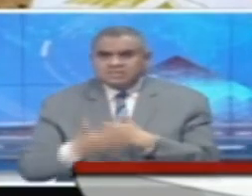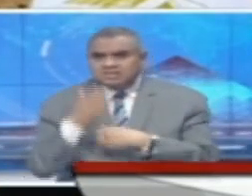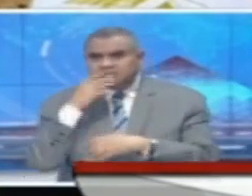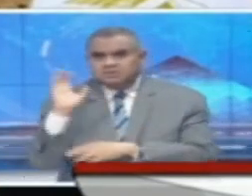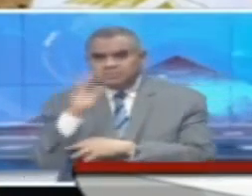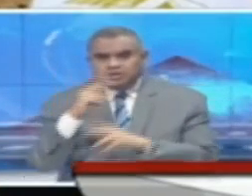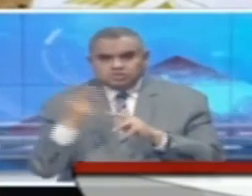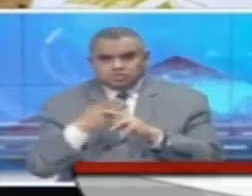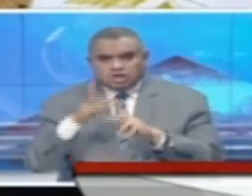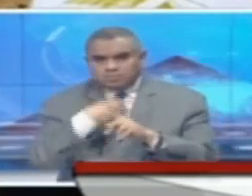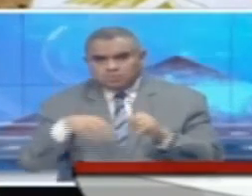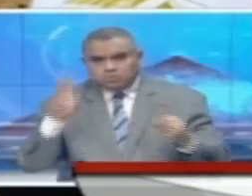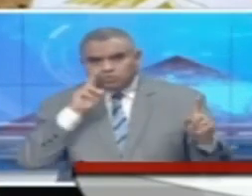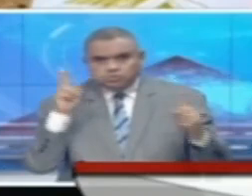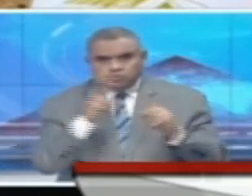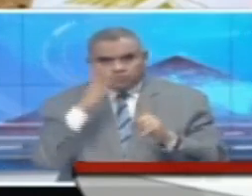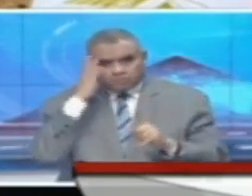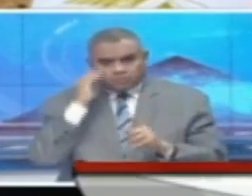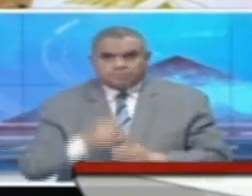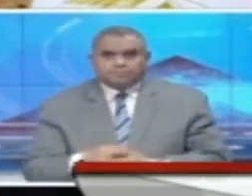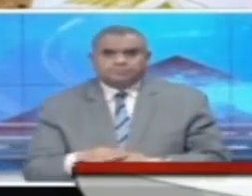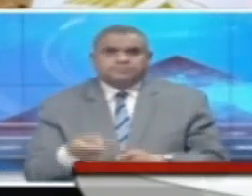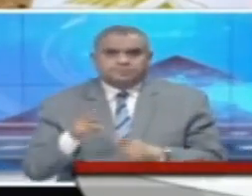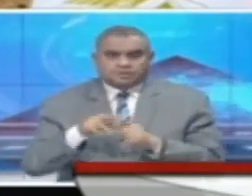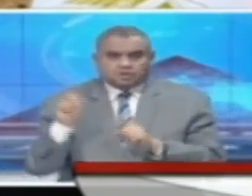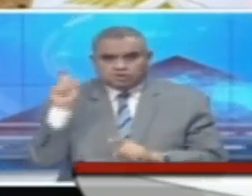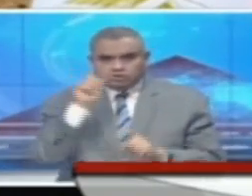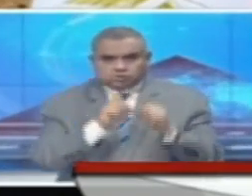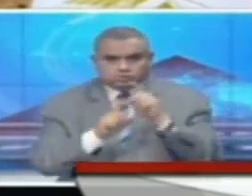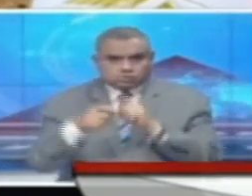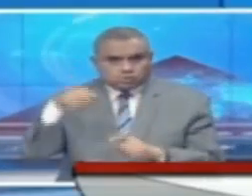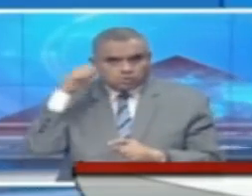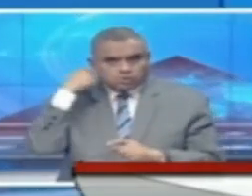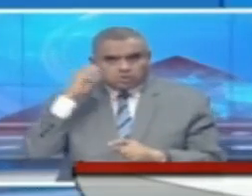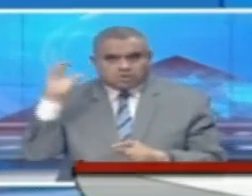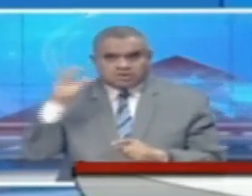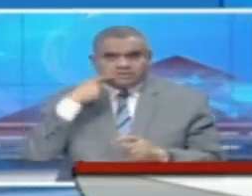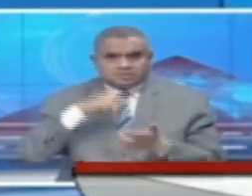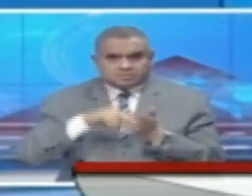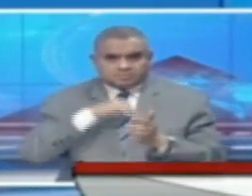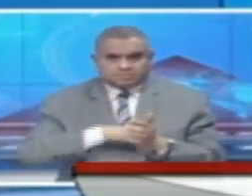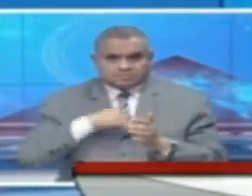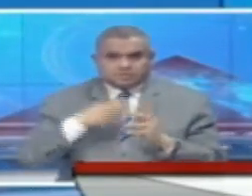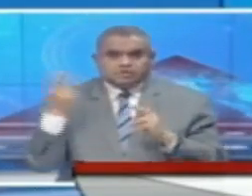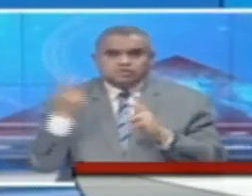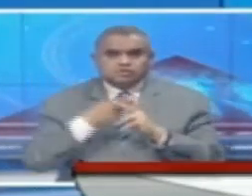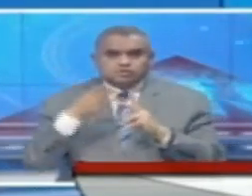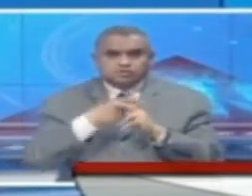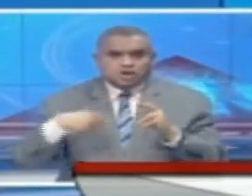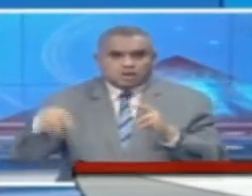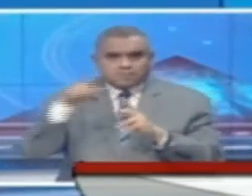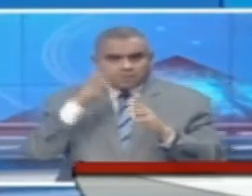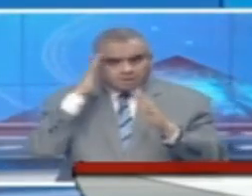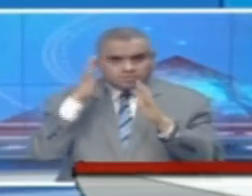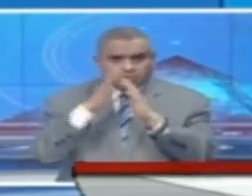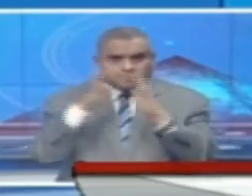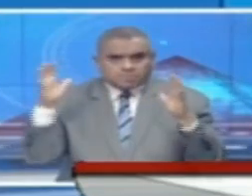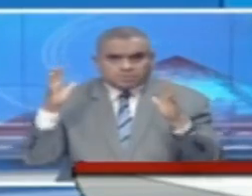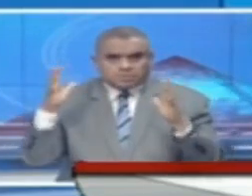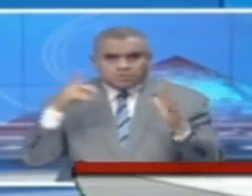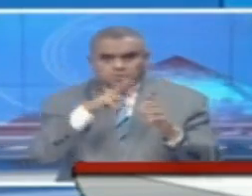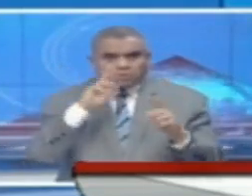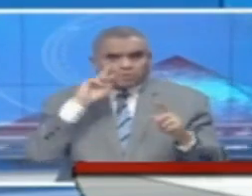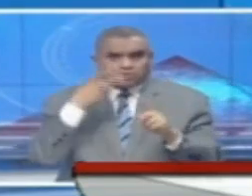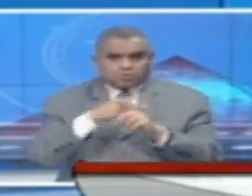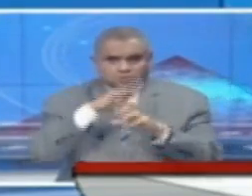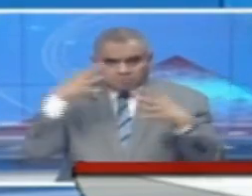المواطن وحياته. يعني الرئيس السيسي دائما ما يراهن على وعي المصريين وحكمتهم، يعني كيف